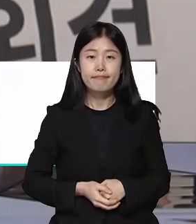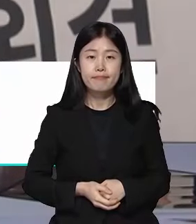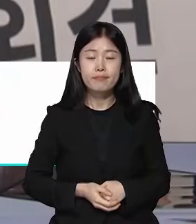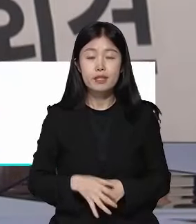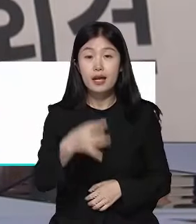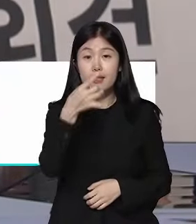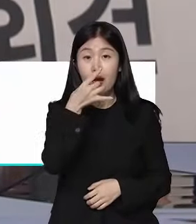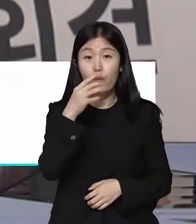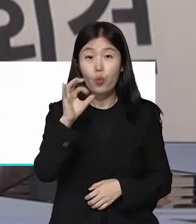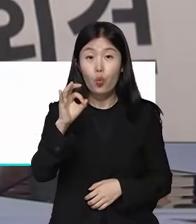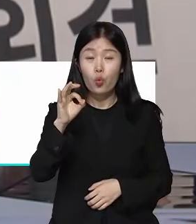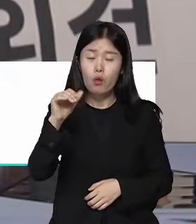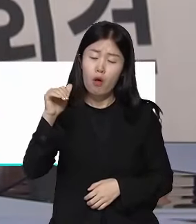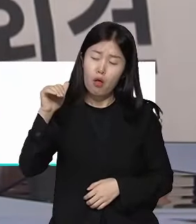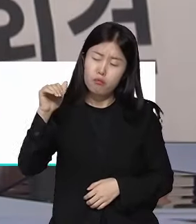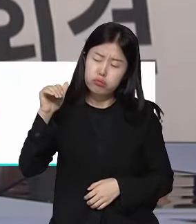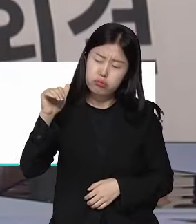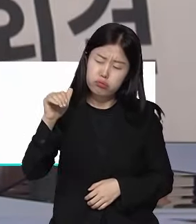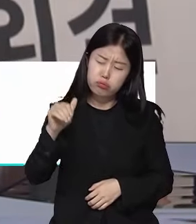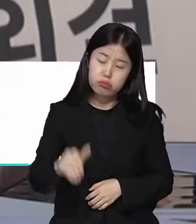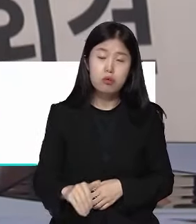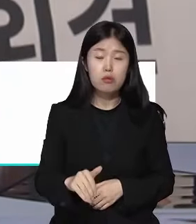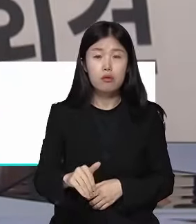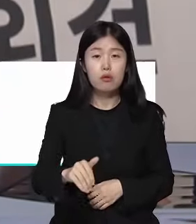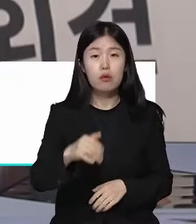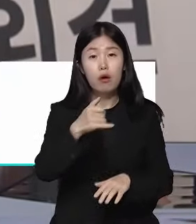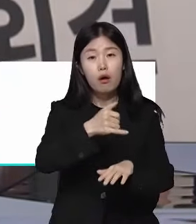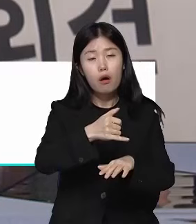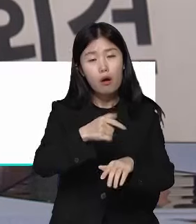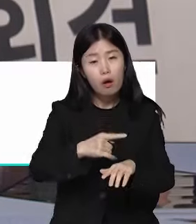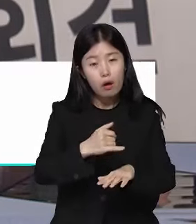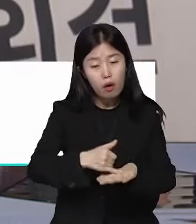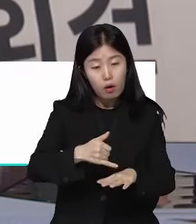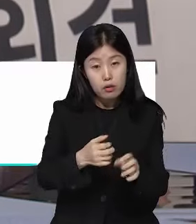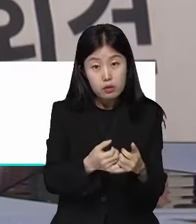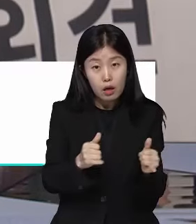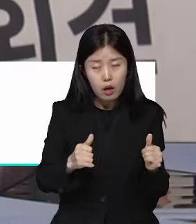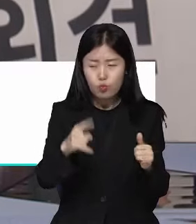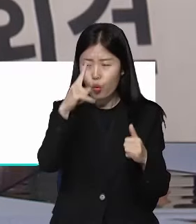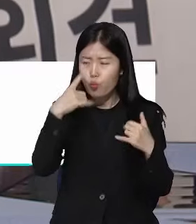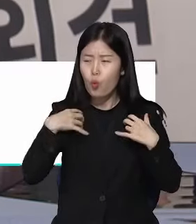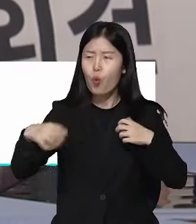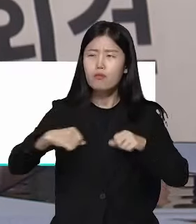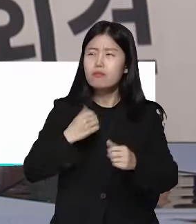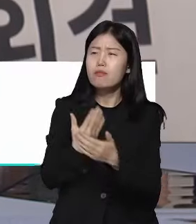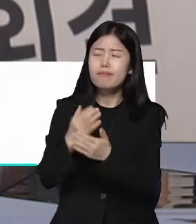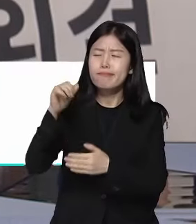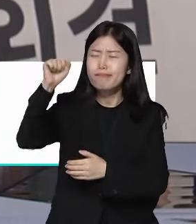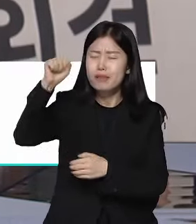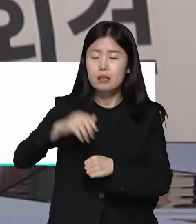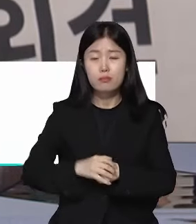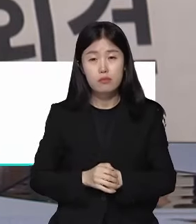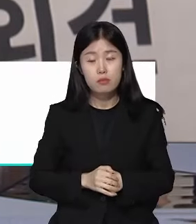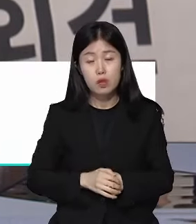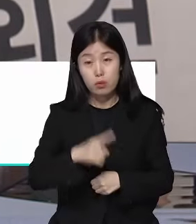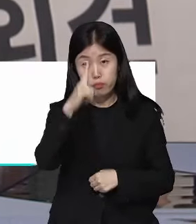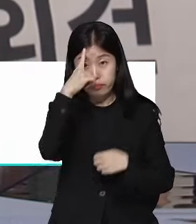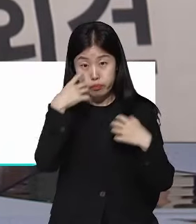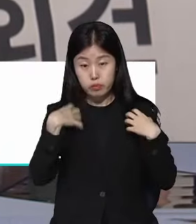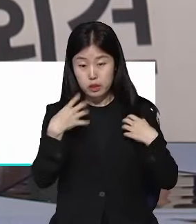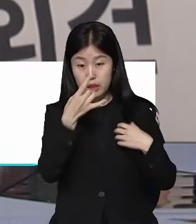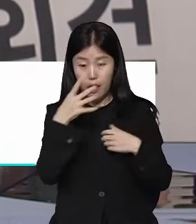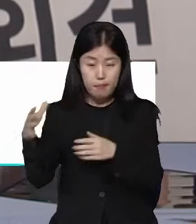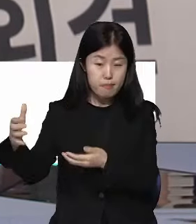끝없는 쌀값 하락에 농민들이 거리로 나서 정부의 대책을 촉구했습니다. 재고량의 시장 격리가 때를 놓치면서